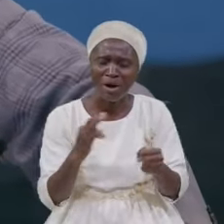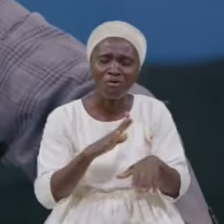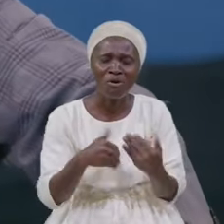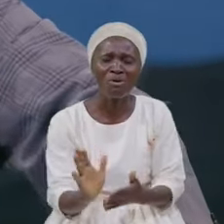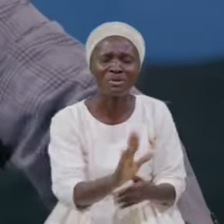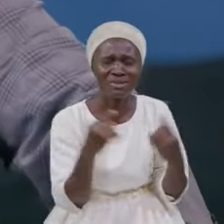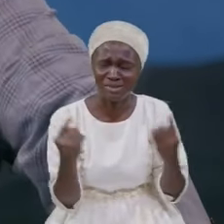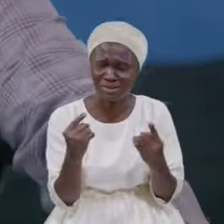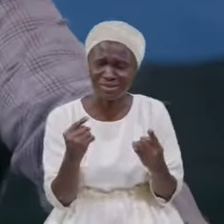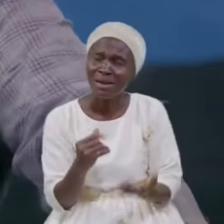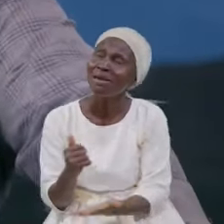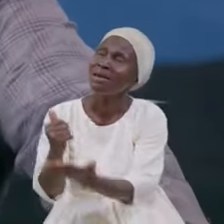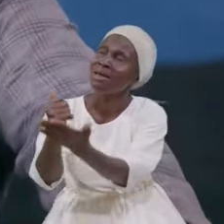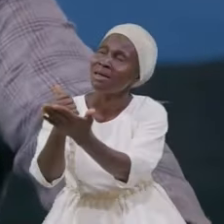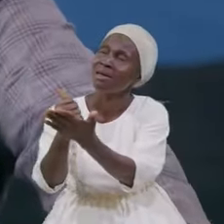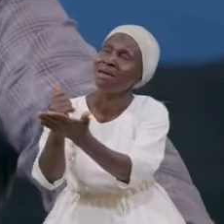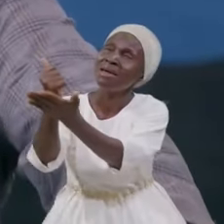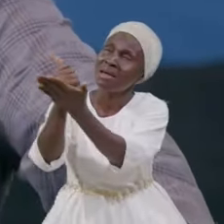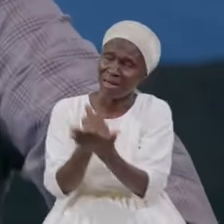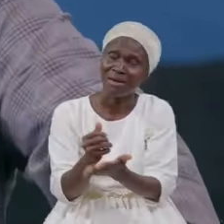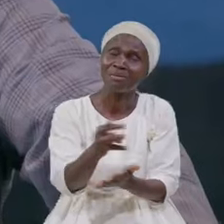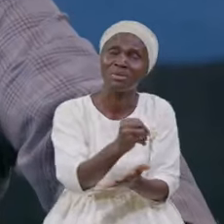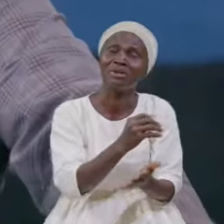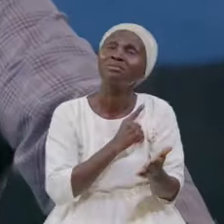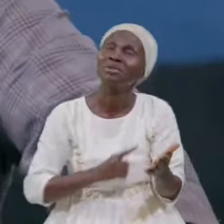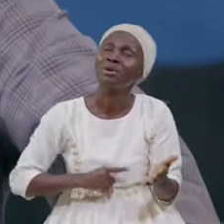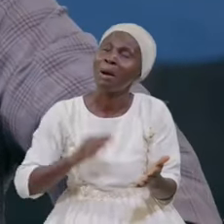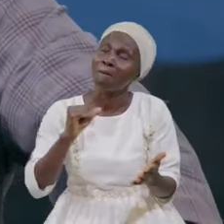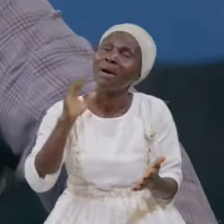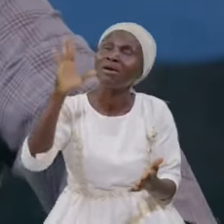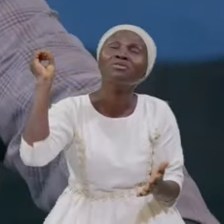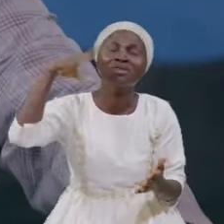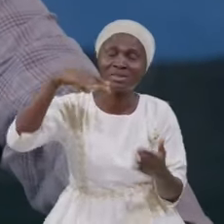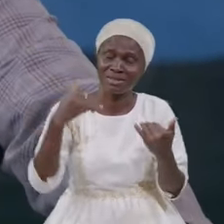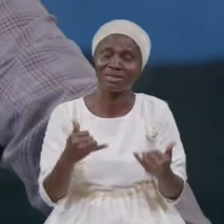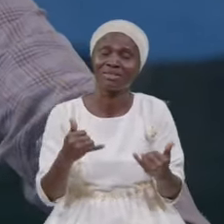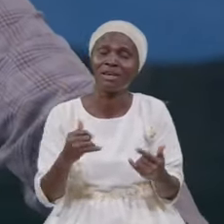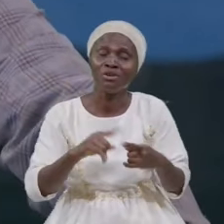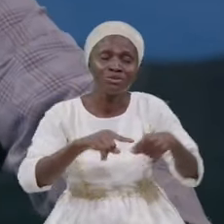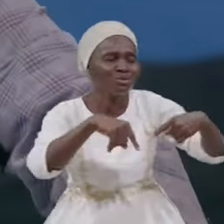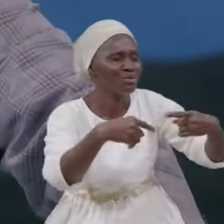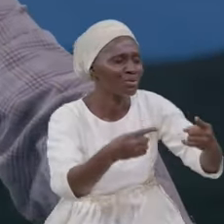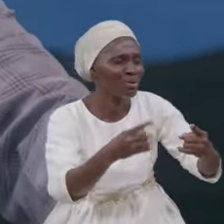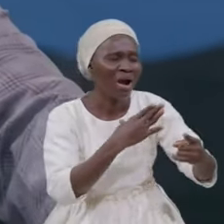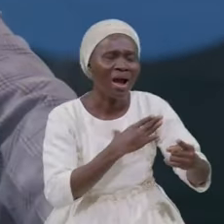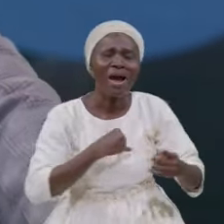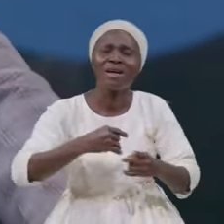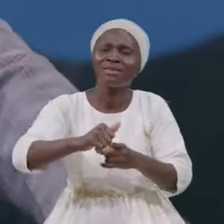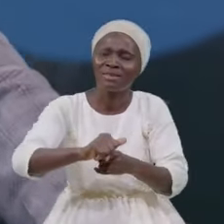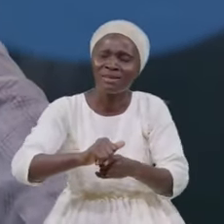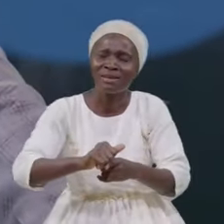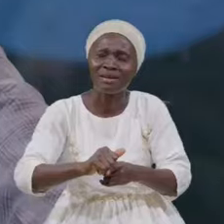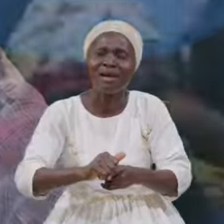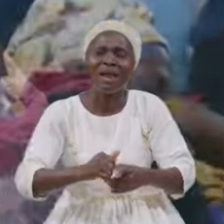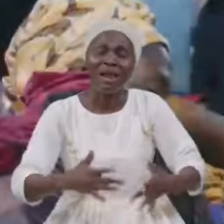Seigneur, par ta grâce maintenant, à aller et mener une vie de justice